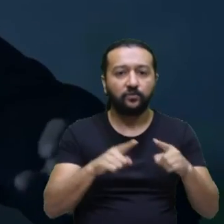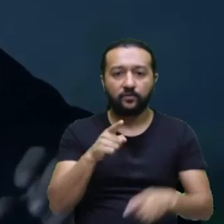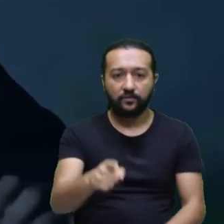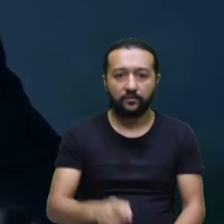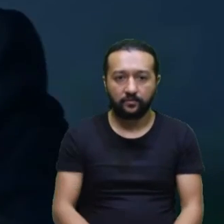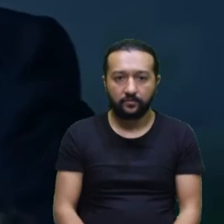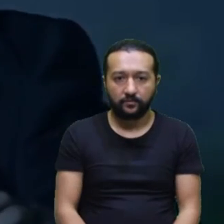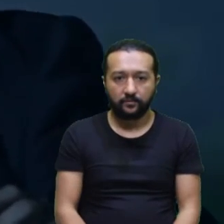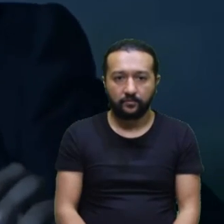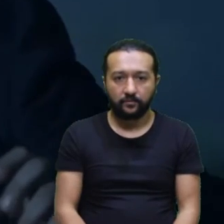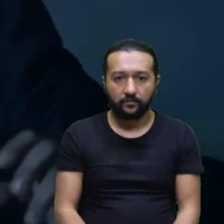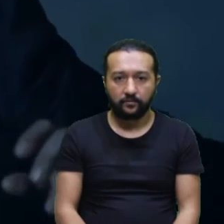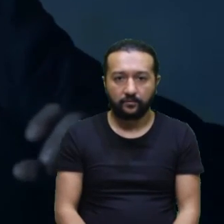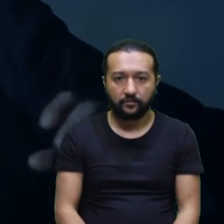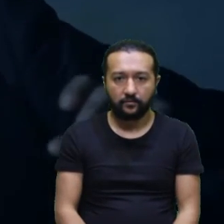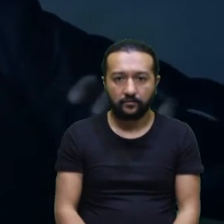Tuna?